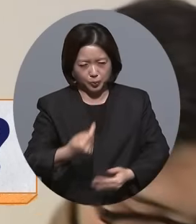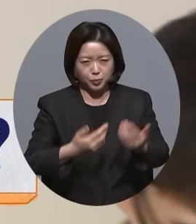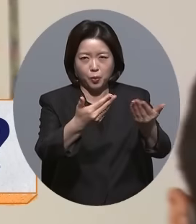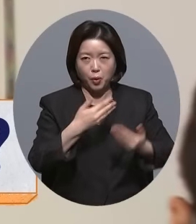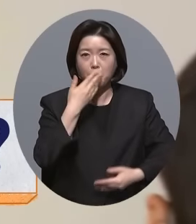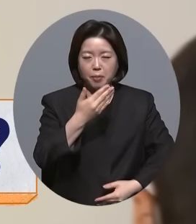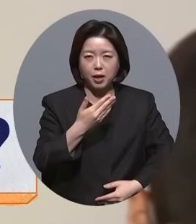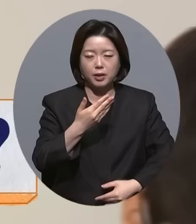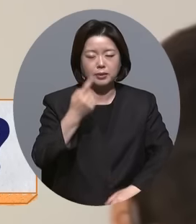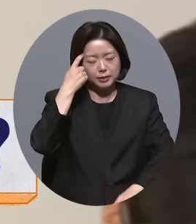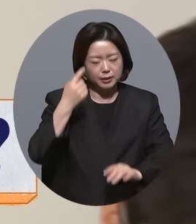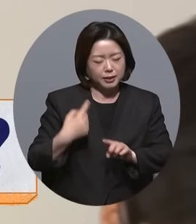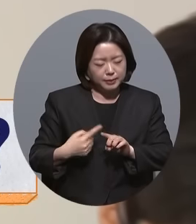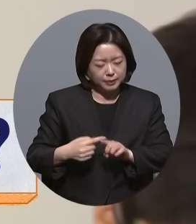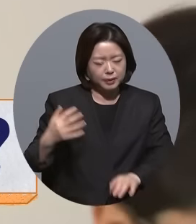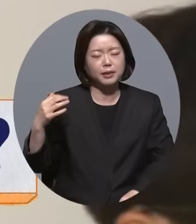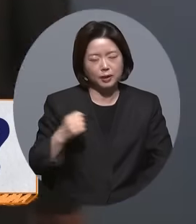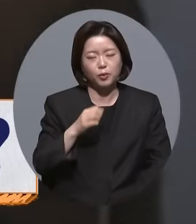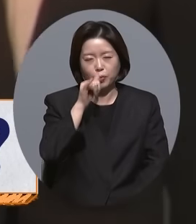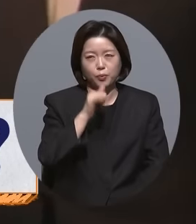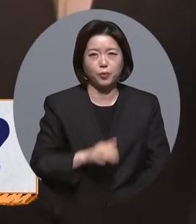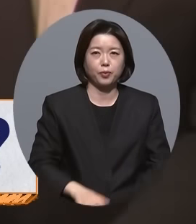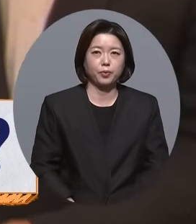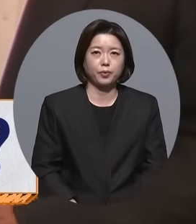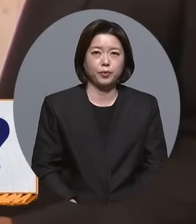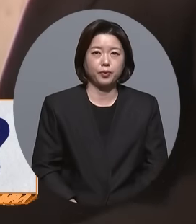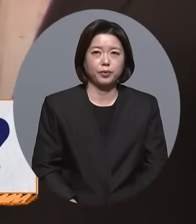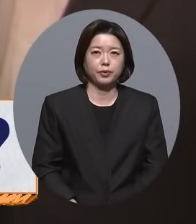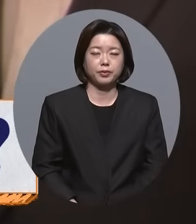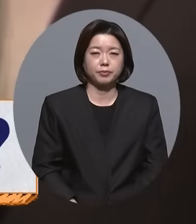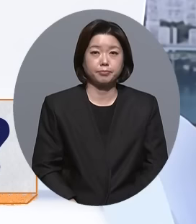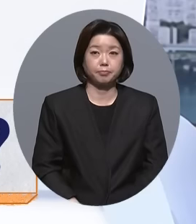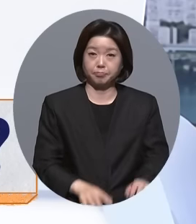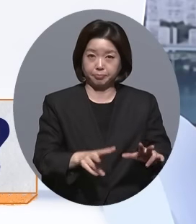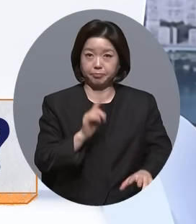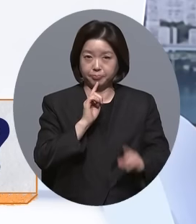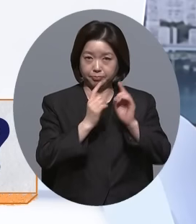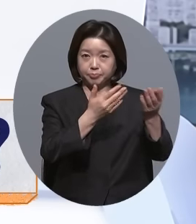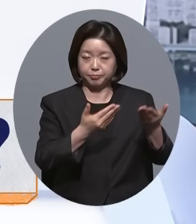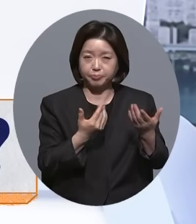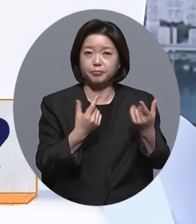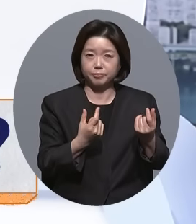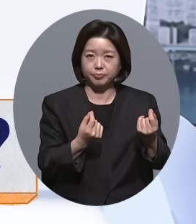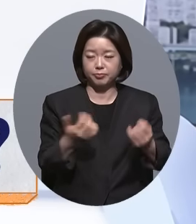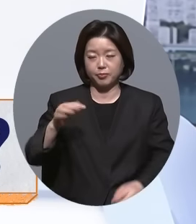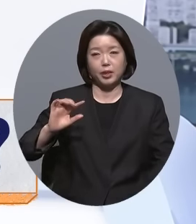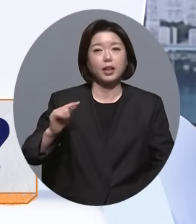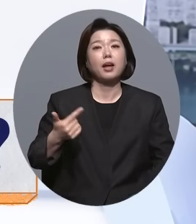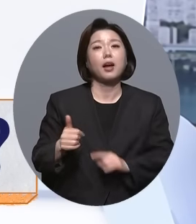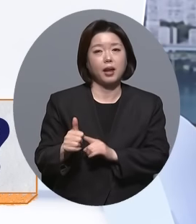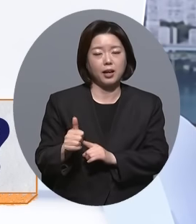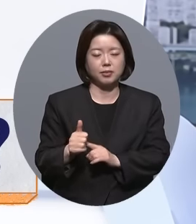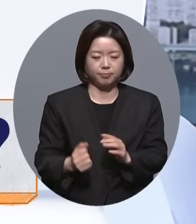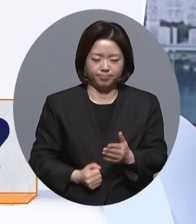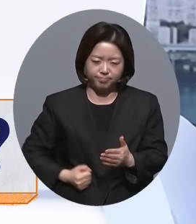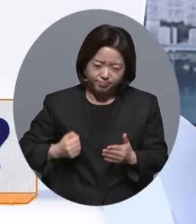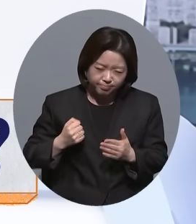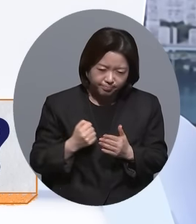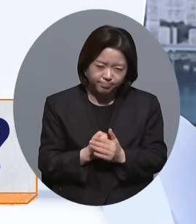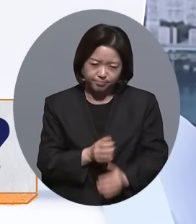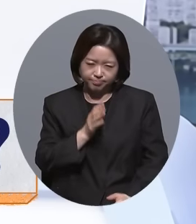낙관론 같은 것들을 갖고 계신 것 같더라고요. 네. 그 지금 방금 말씀 주시기도 했지만 한동훈 대표도 이제 결연하게 가는 것